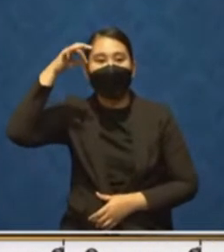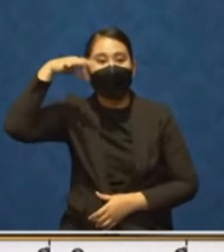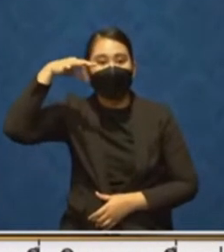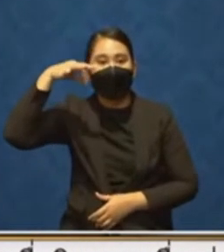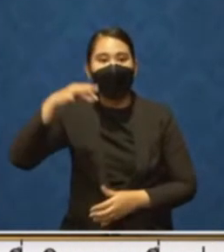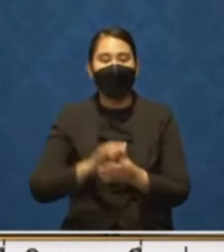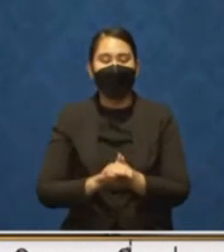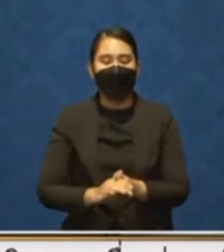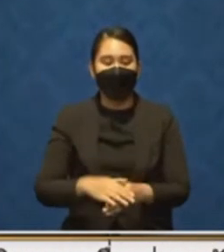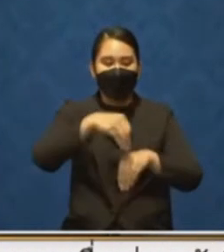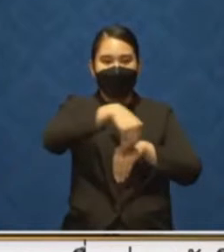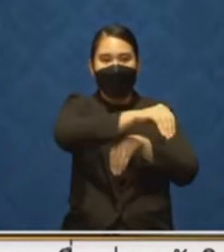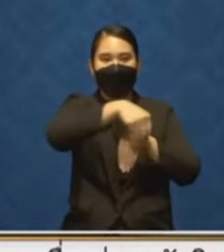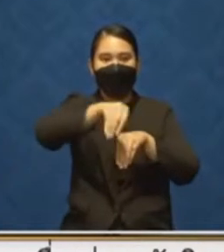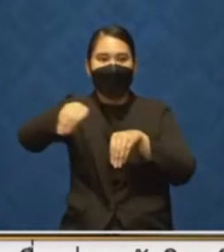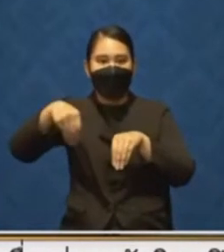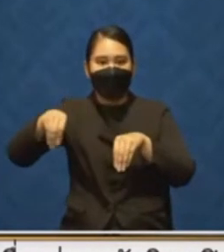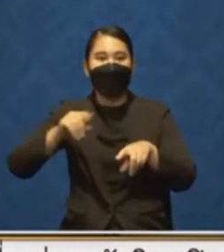หลาย